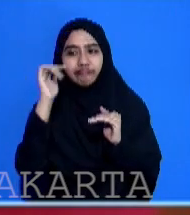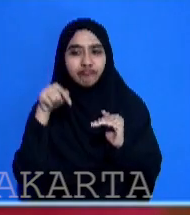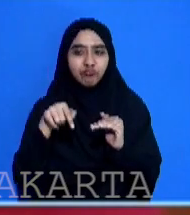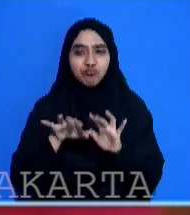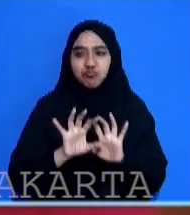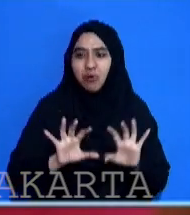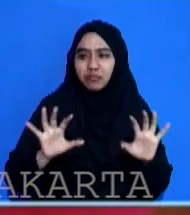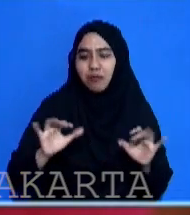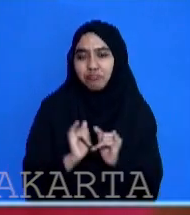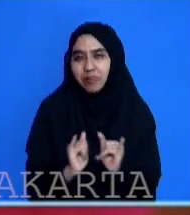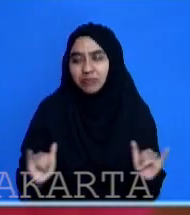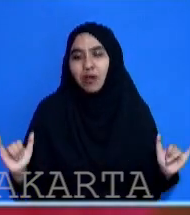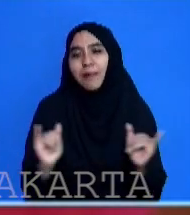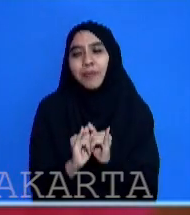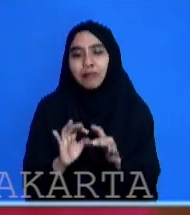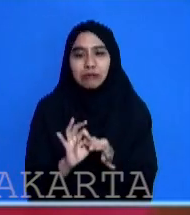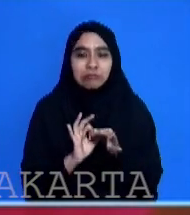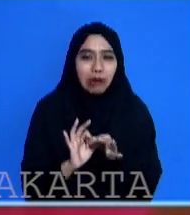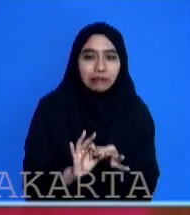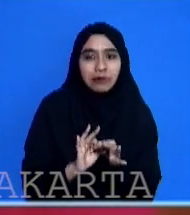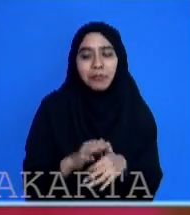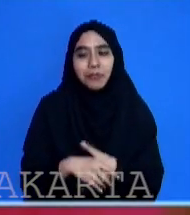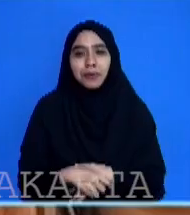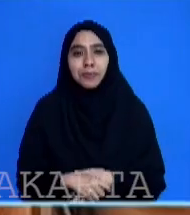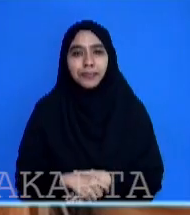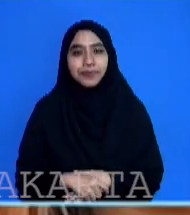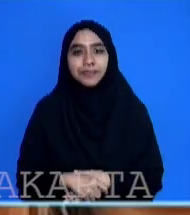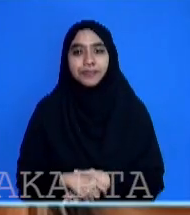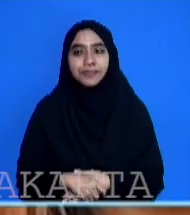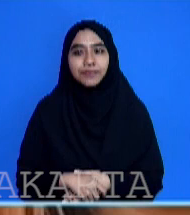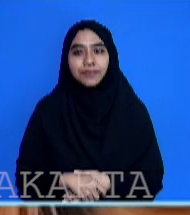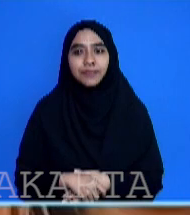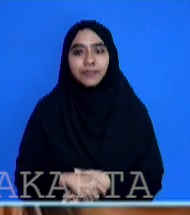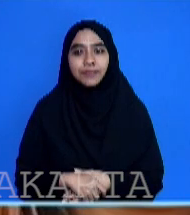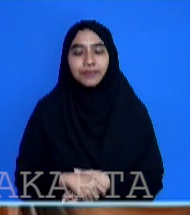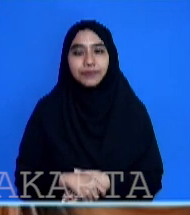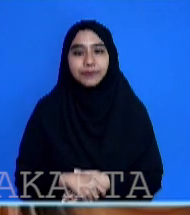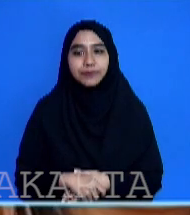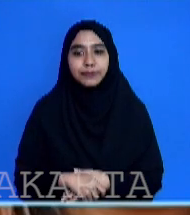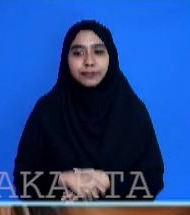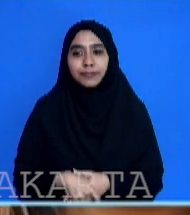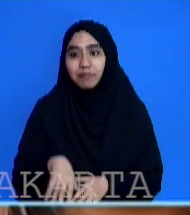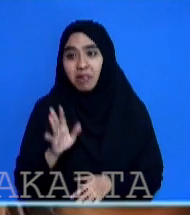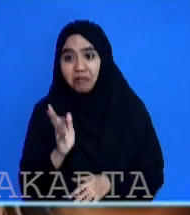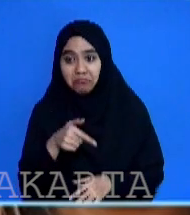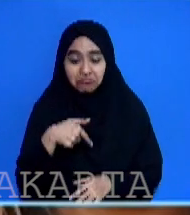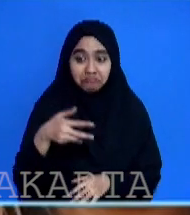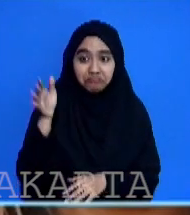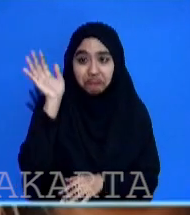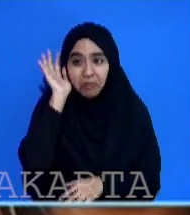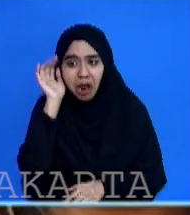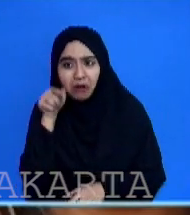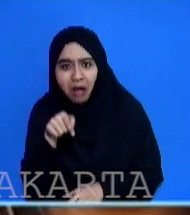juga yang menjadi korban tindak kekerasan ya Karena itulah ketika kami mendengar